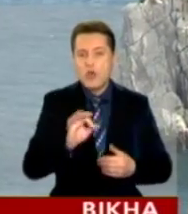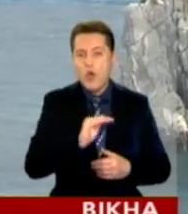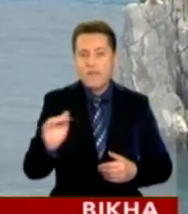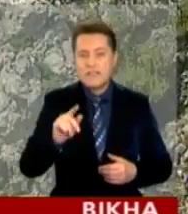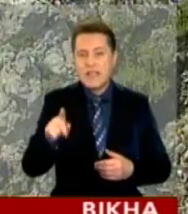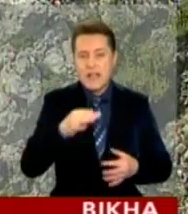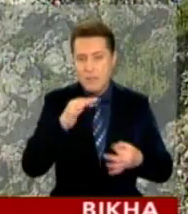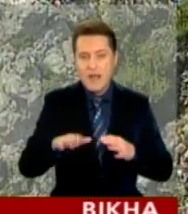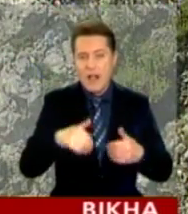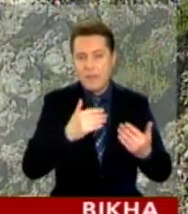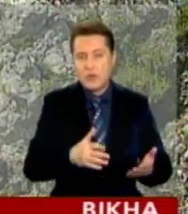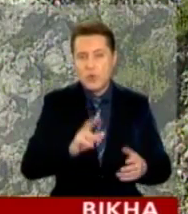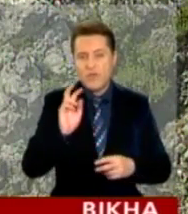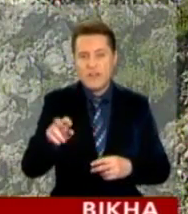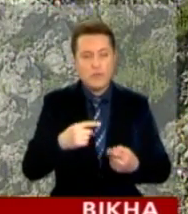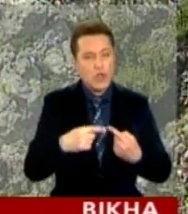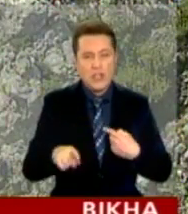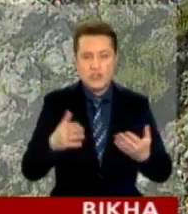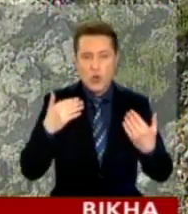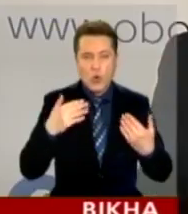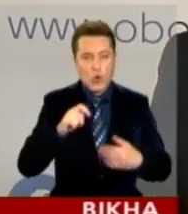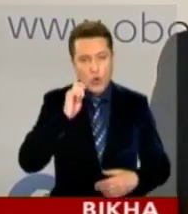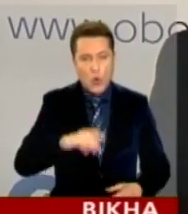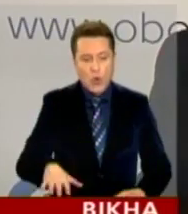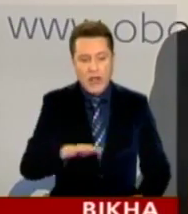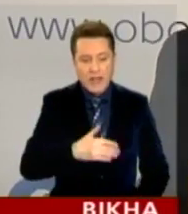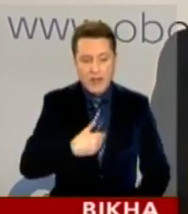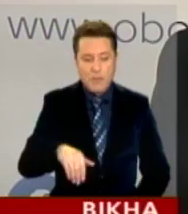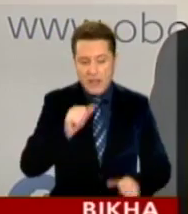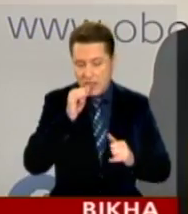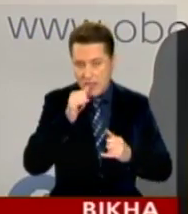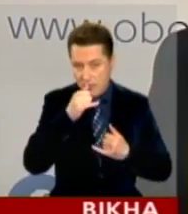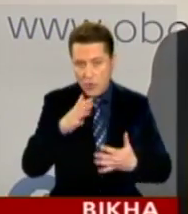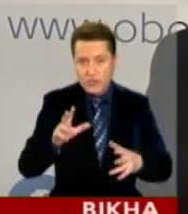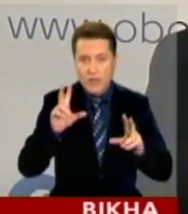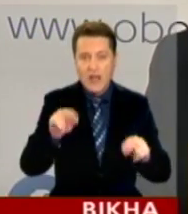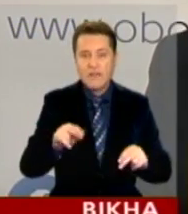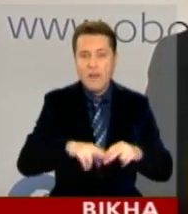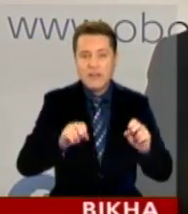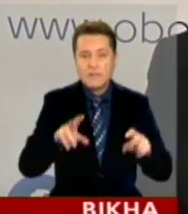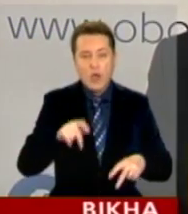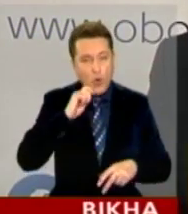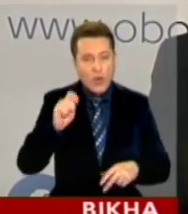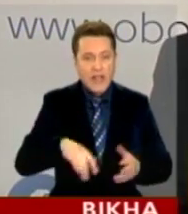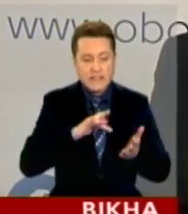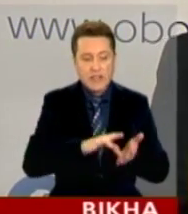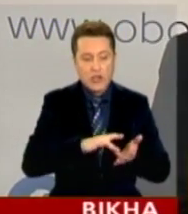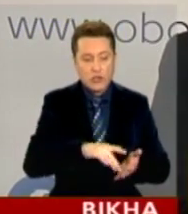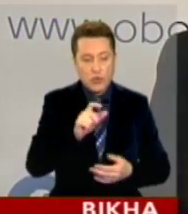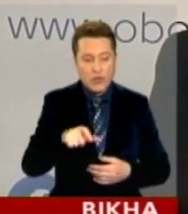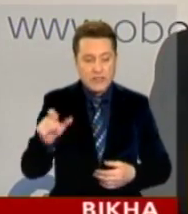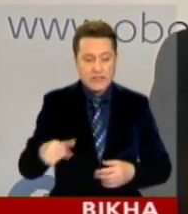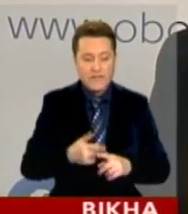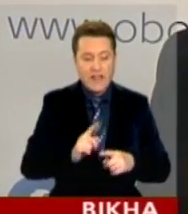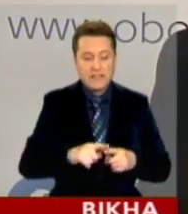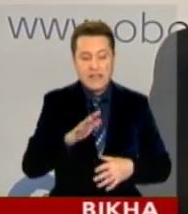їм рекомендують відвідувати інші курорти України. Ми не можемо гарантувати безпеку українських туристів на цій